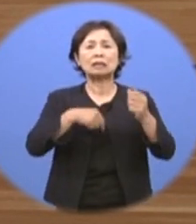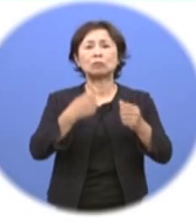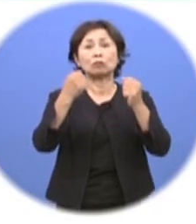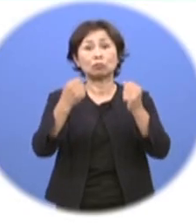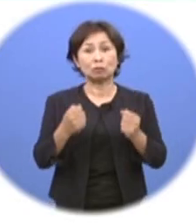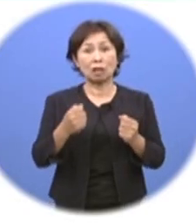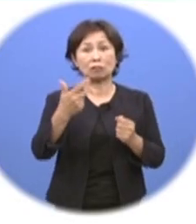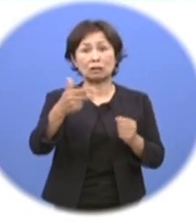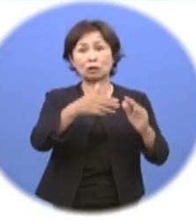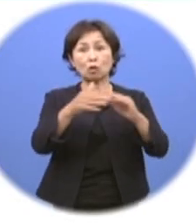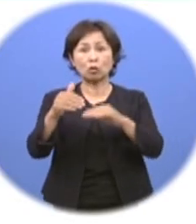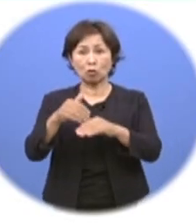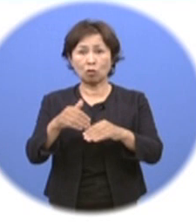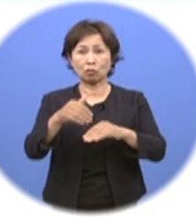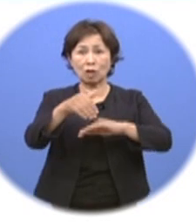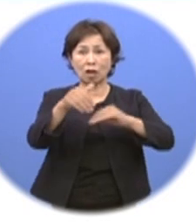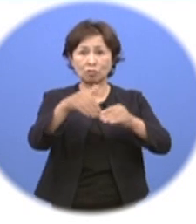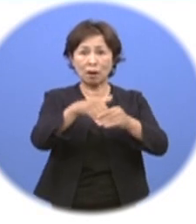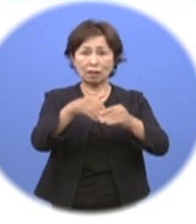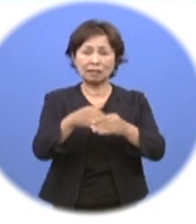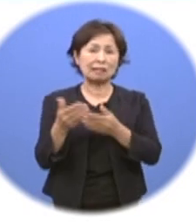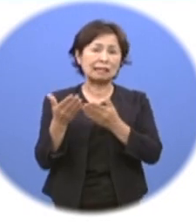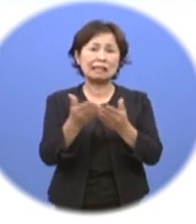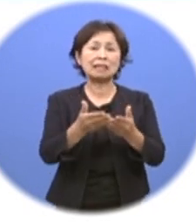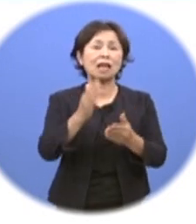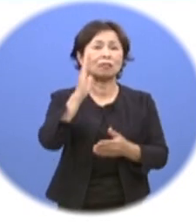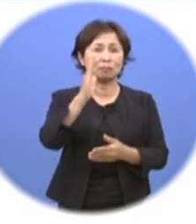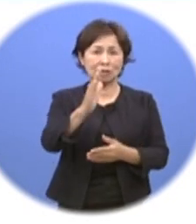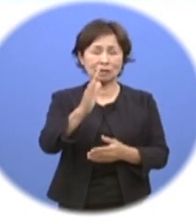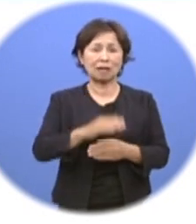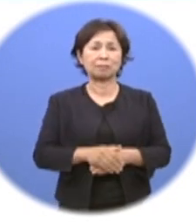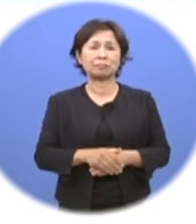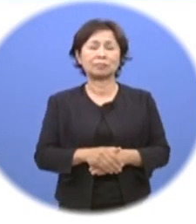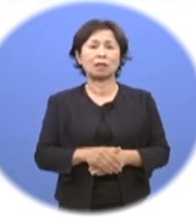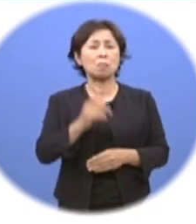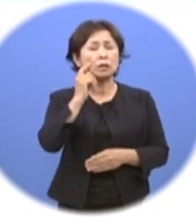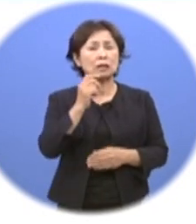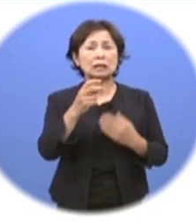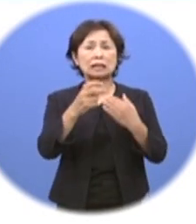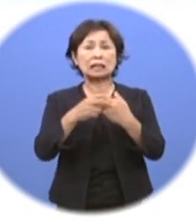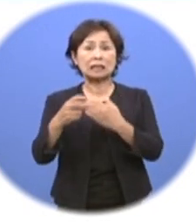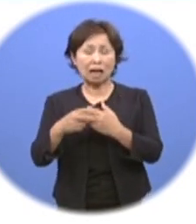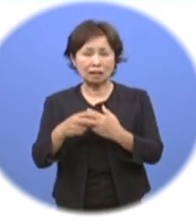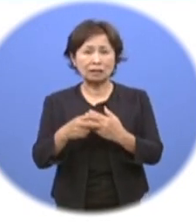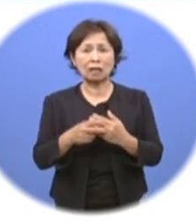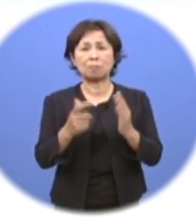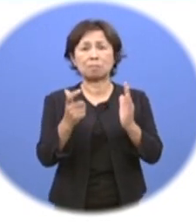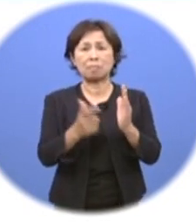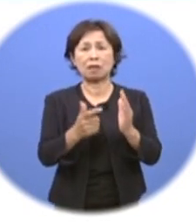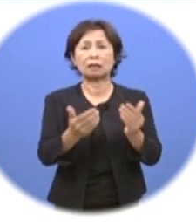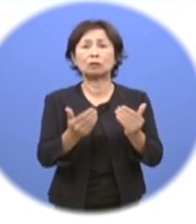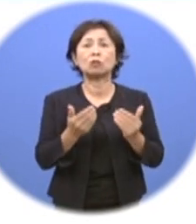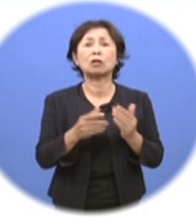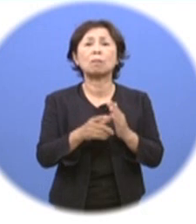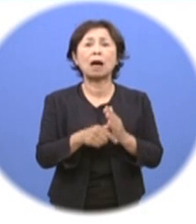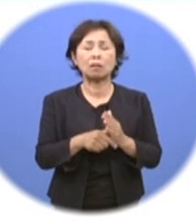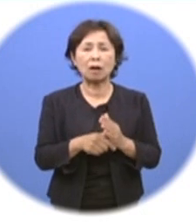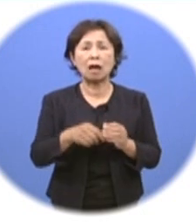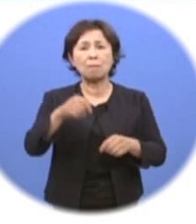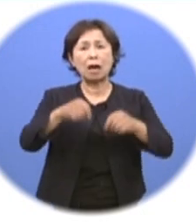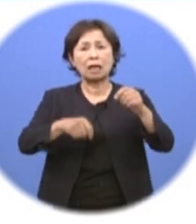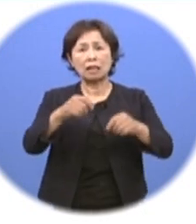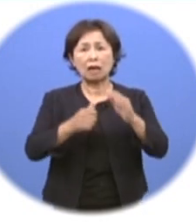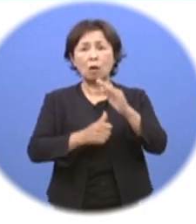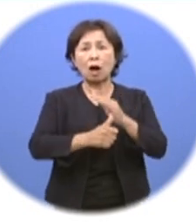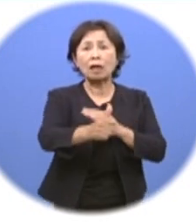ください。また耐震診断をして耐震補強が必要となったとき耐震マネージャーを無料で派遣しいろいろな相